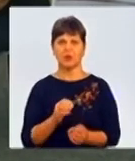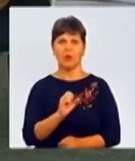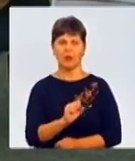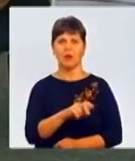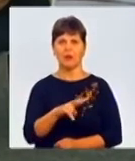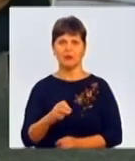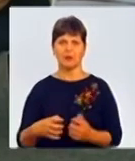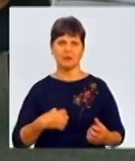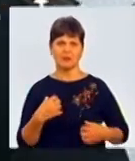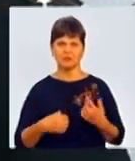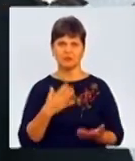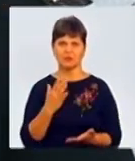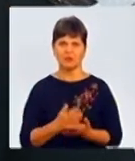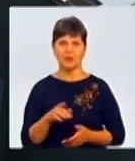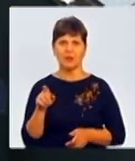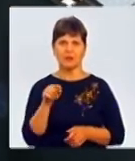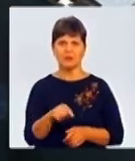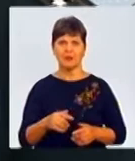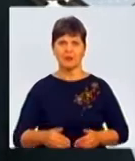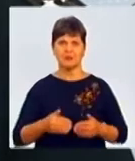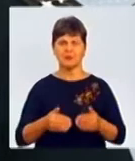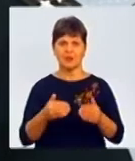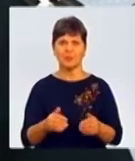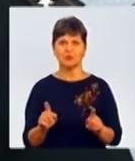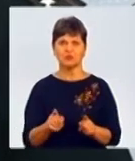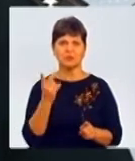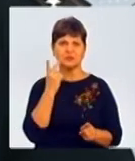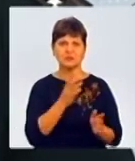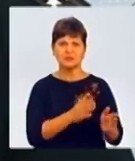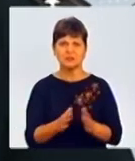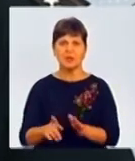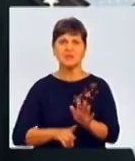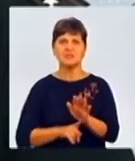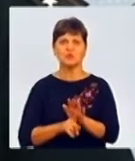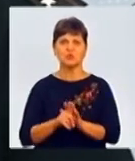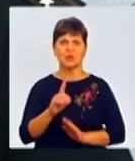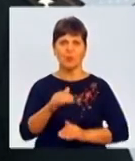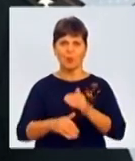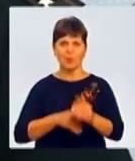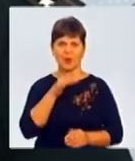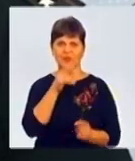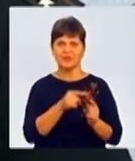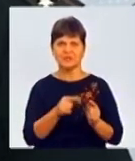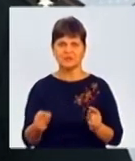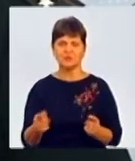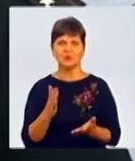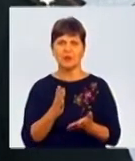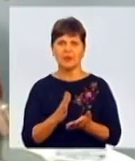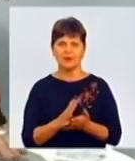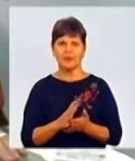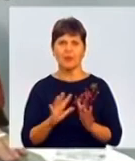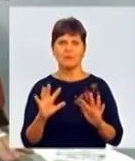тривожною є та динаміка, що систематично, якраз з початком купального сезону, Є такі от прикрі моменти. І у нас